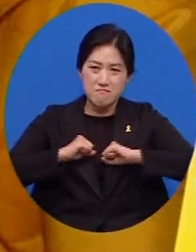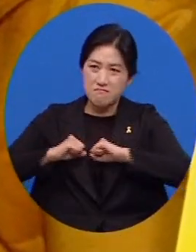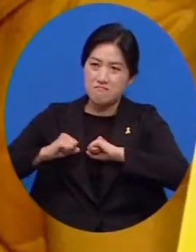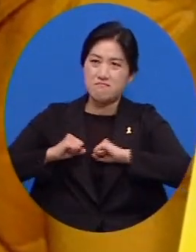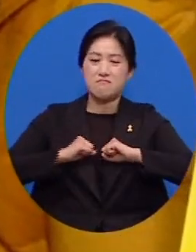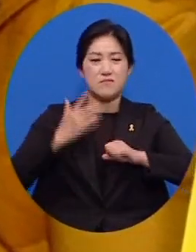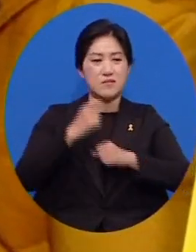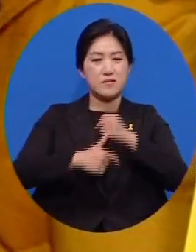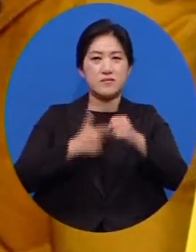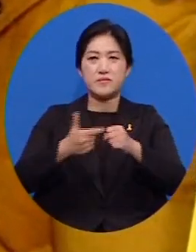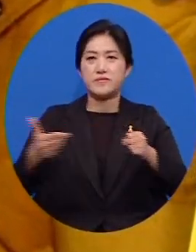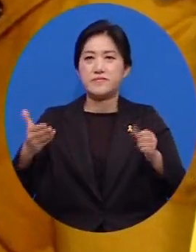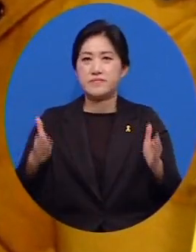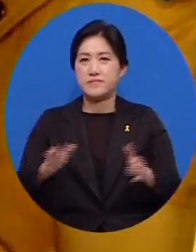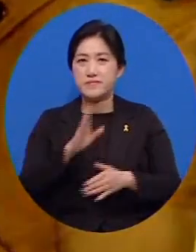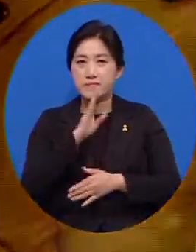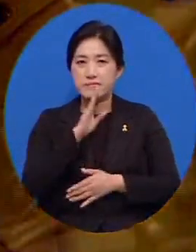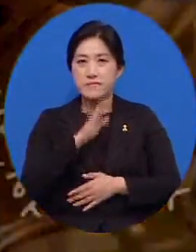지난 6년.